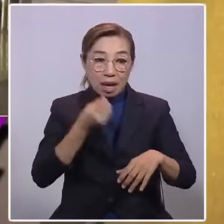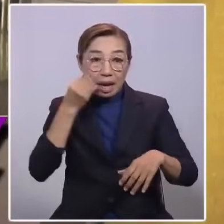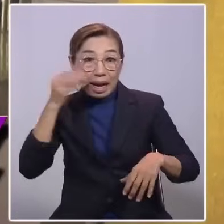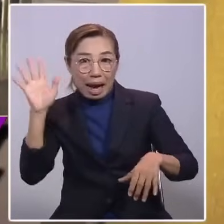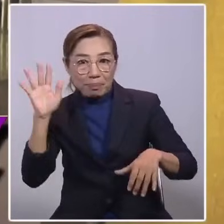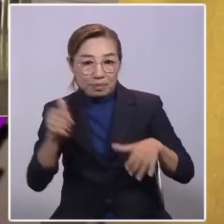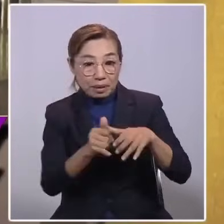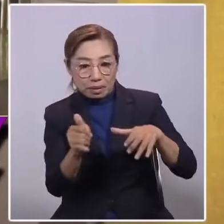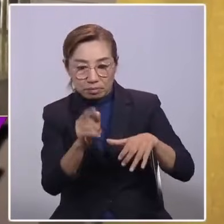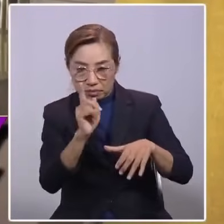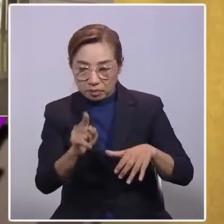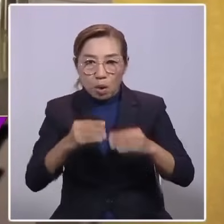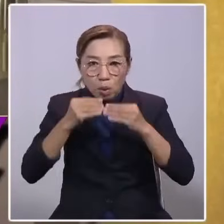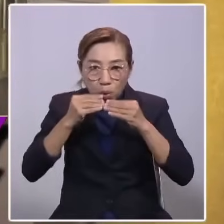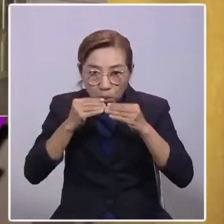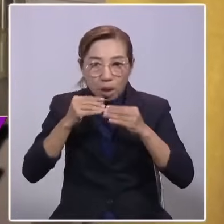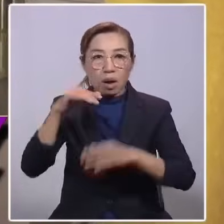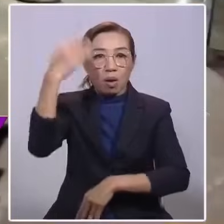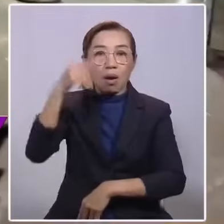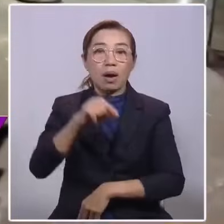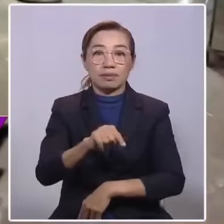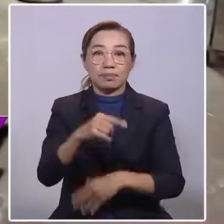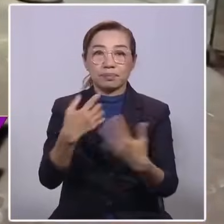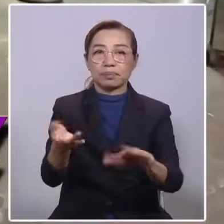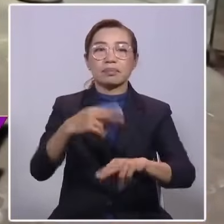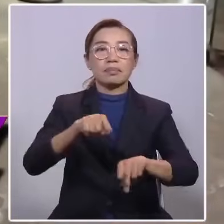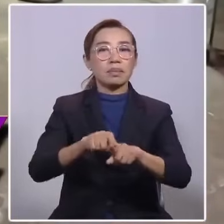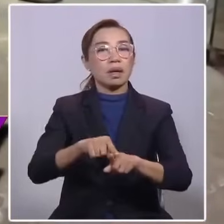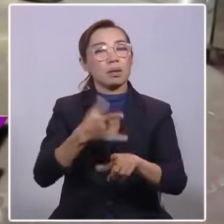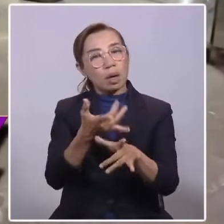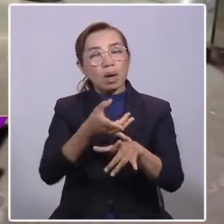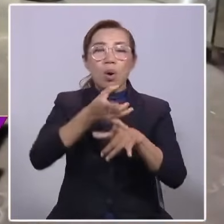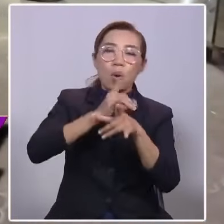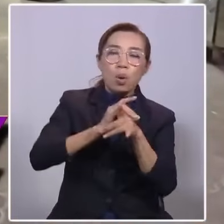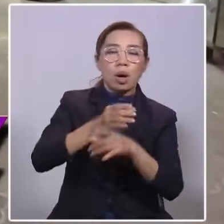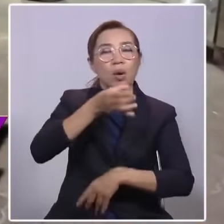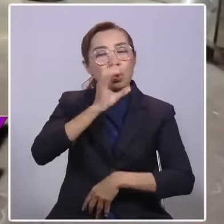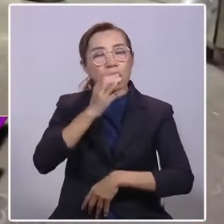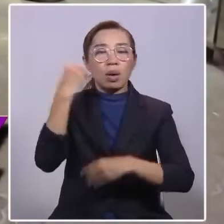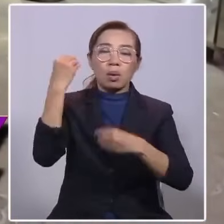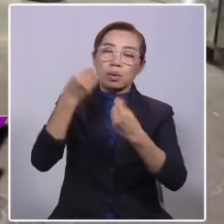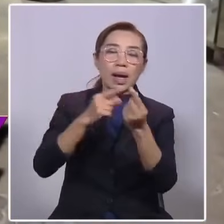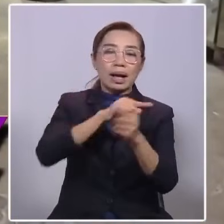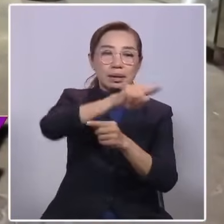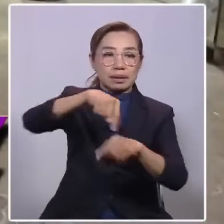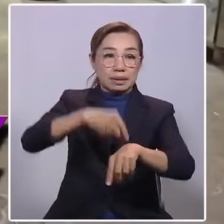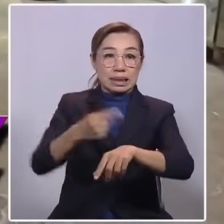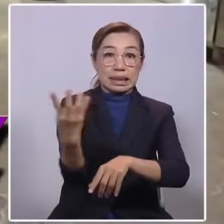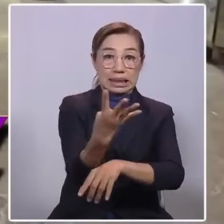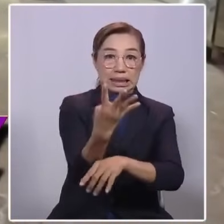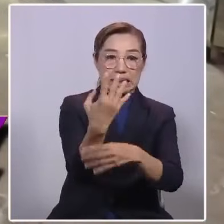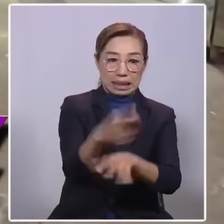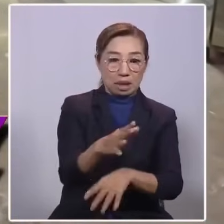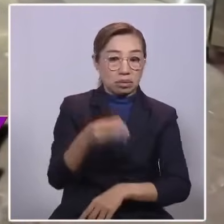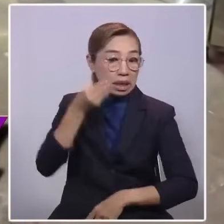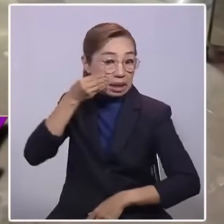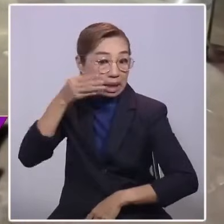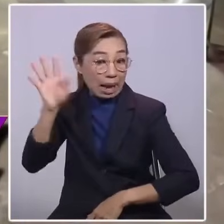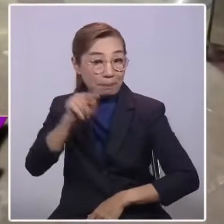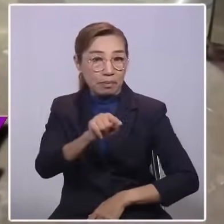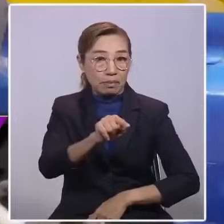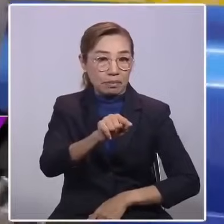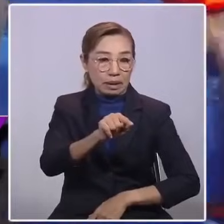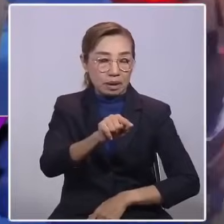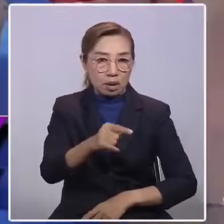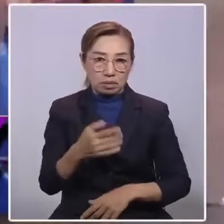อนุญาตเนี่ยให้นักท่องเที่ยวเนี่ยอยู่นั่งดื่มกินเนี่ยได้ถึงตอน 4:00นแล้วก็หลังจากที่เตรียมตัวจะกลับบ้านกัน